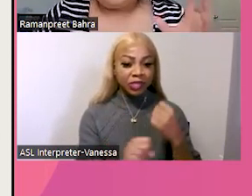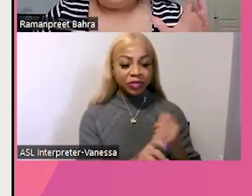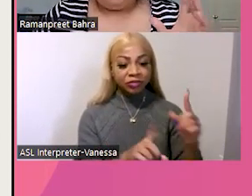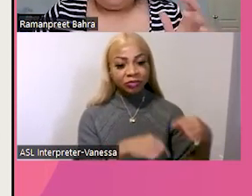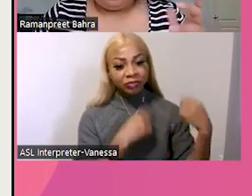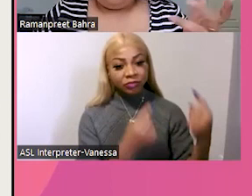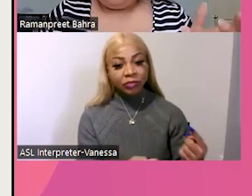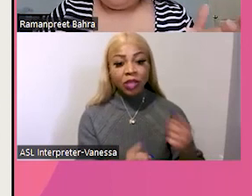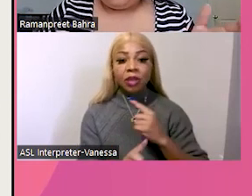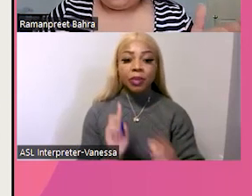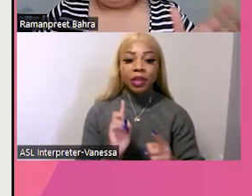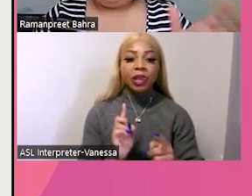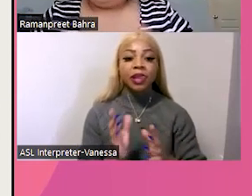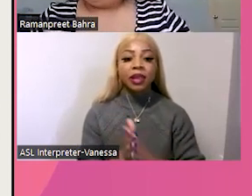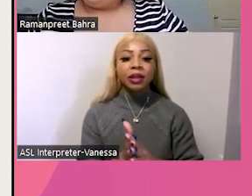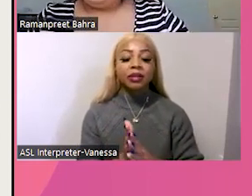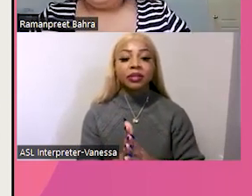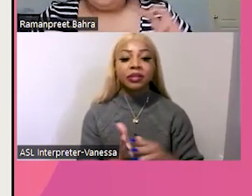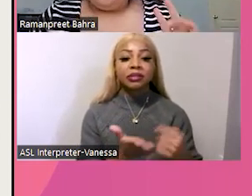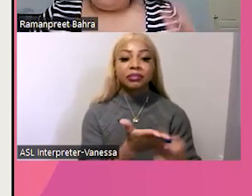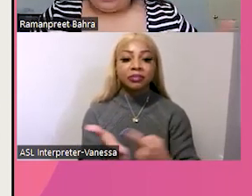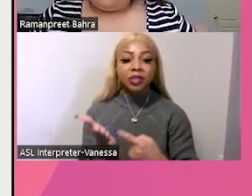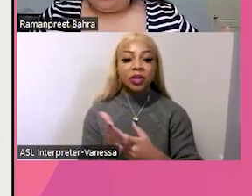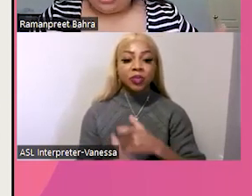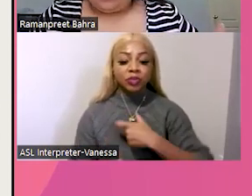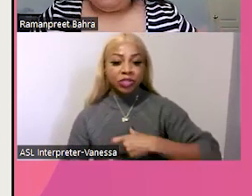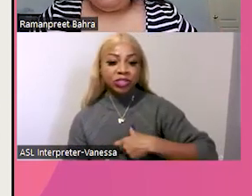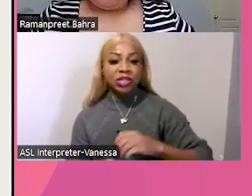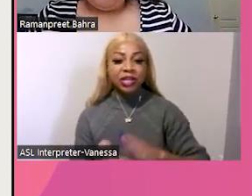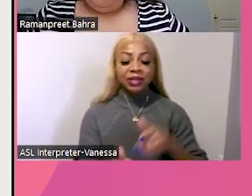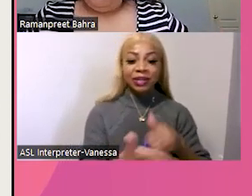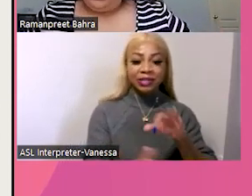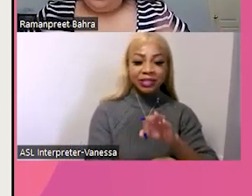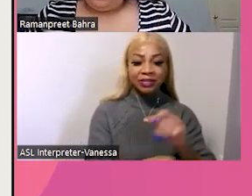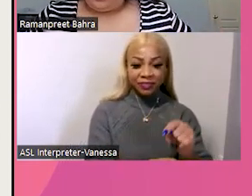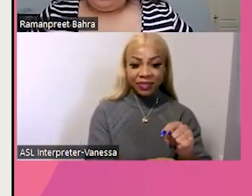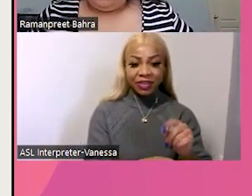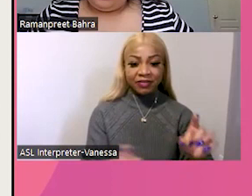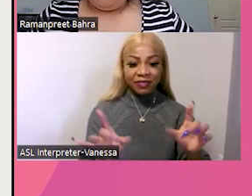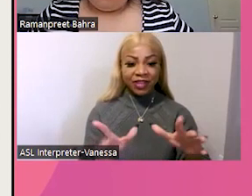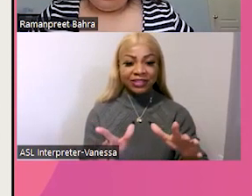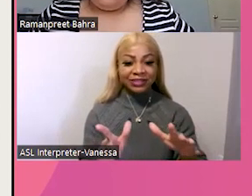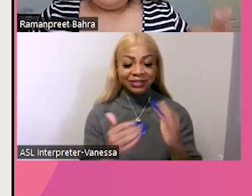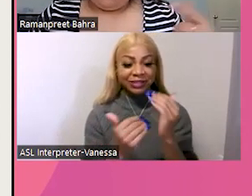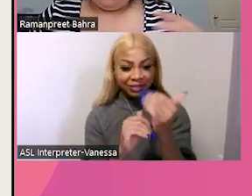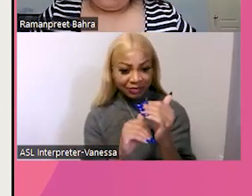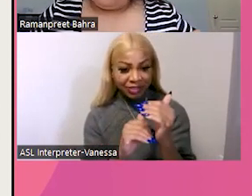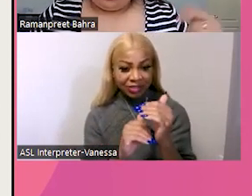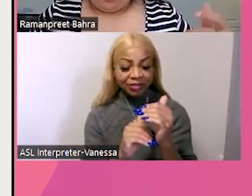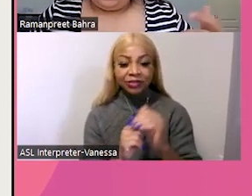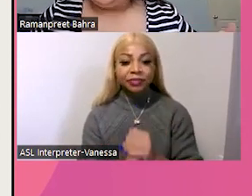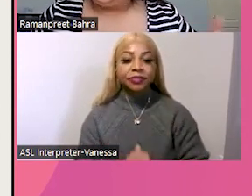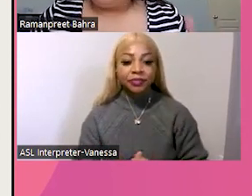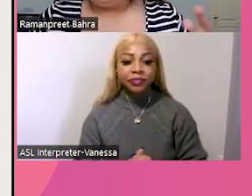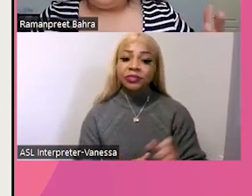été discutées. Donc, la violence fondée sur le sexe a été discutée depuis un certain temps, mais le lien de corpulence à la violence